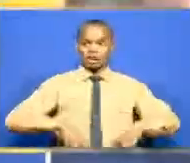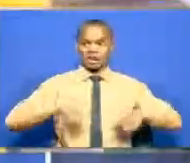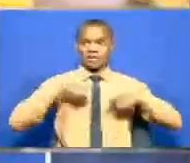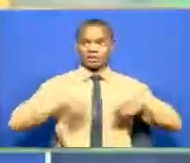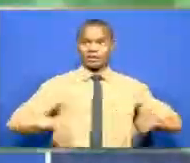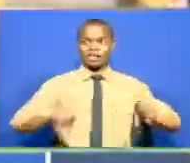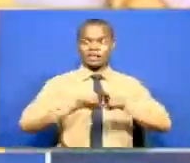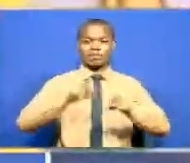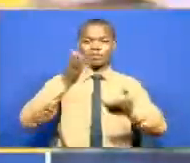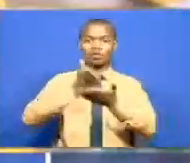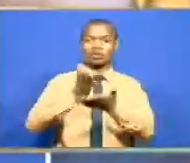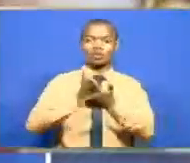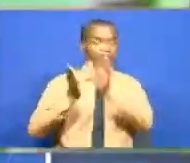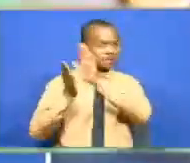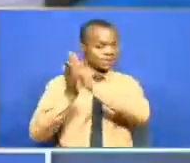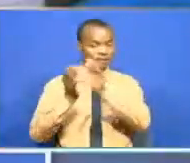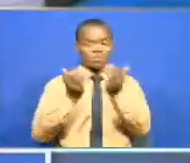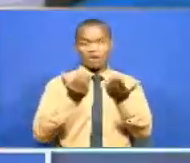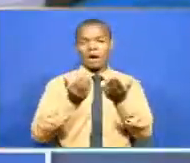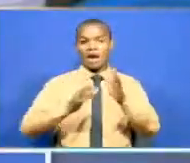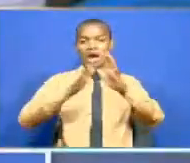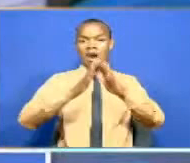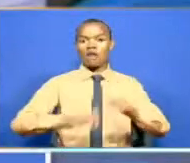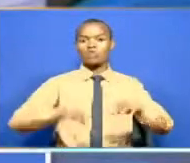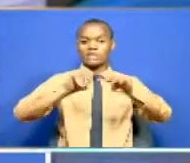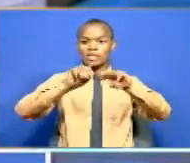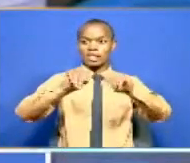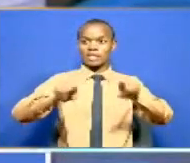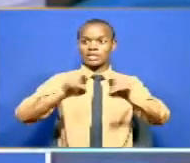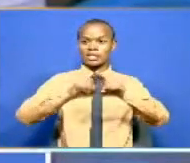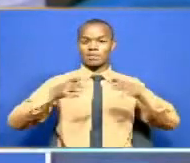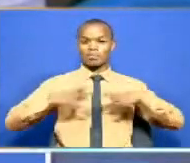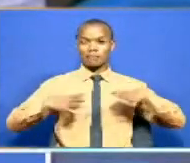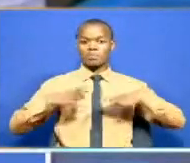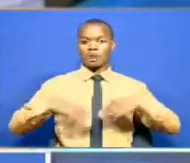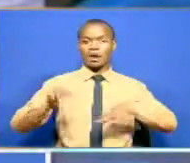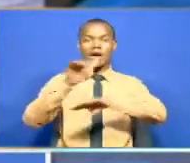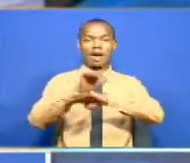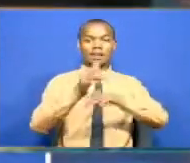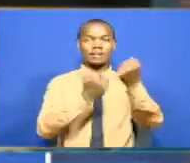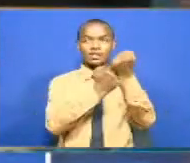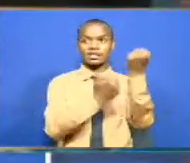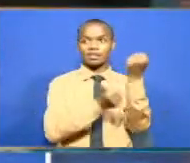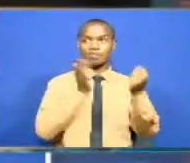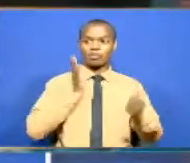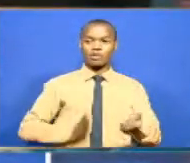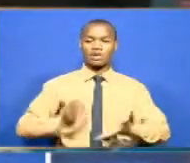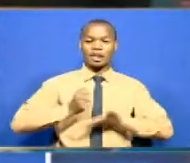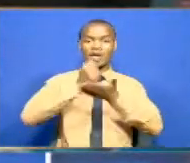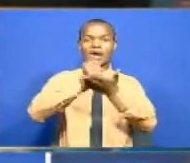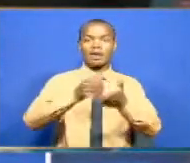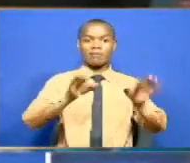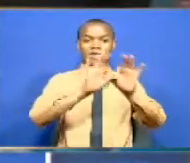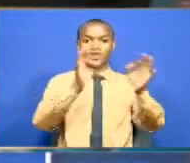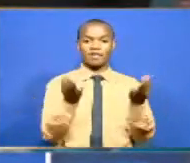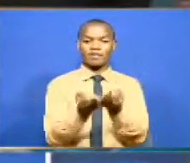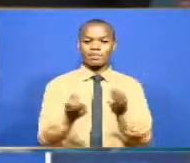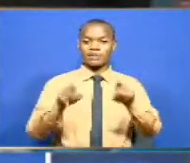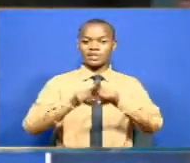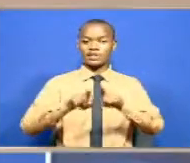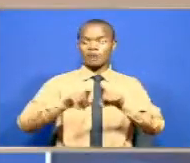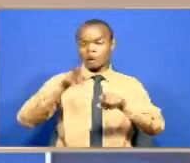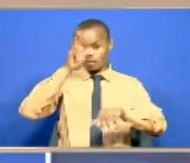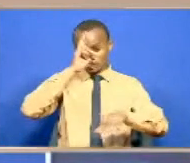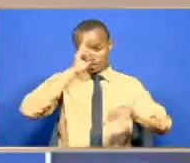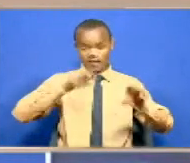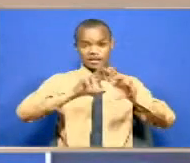inayoaminika kulala kwenye chumba kimoja cha matope. Wakazi wametoa wito kwa hisani kujitokeza kusaidia familia hiyo, huku polisi